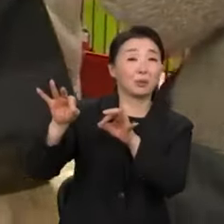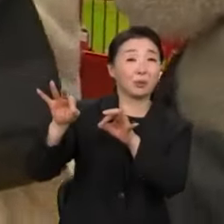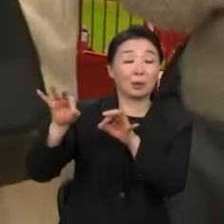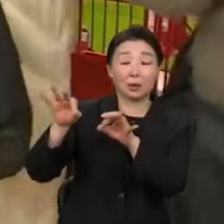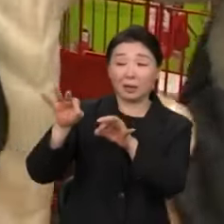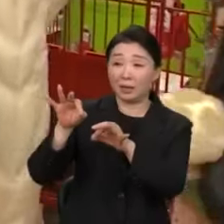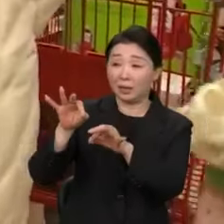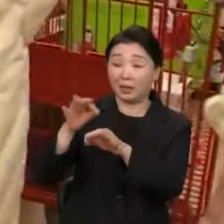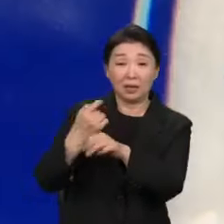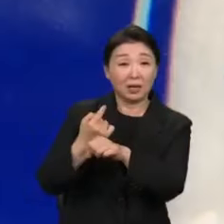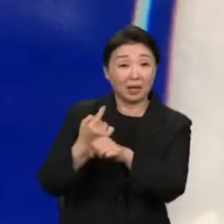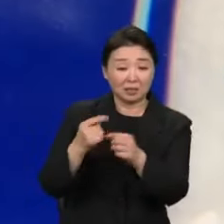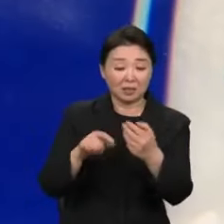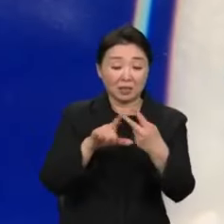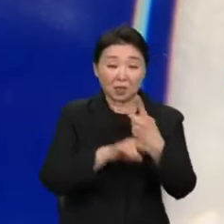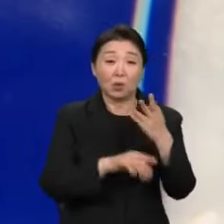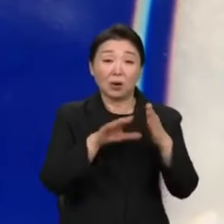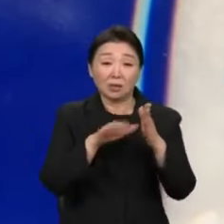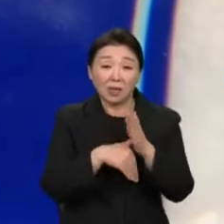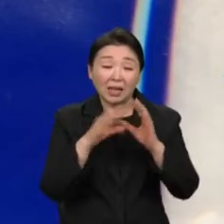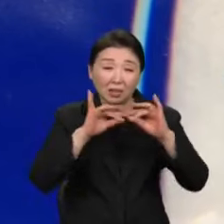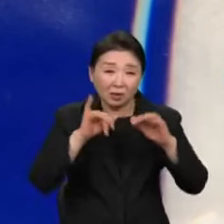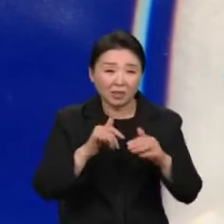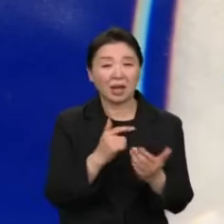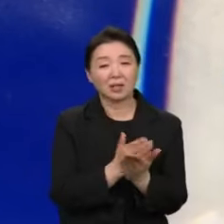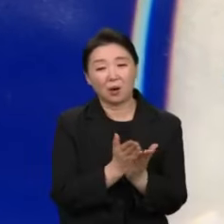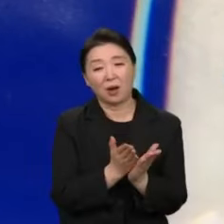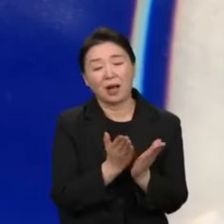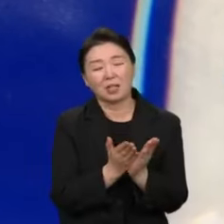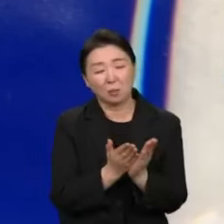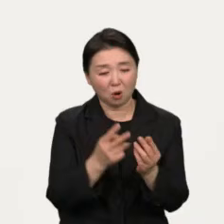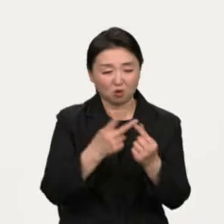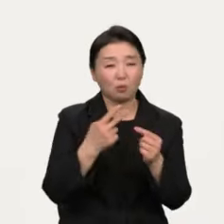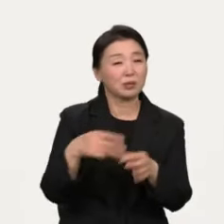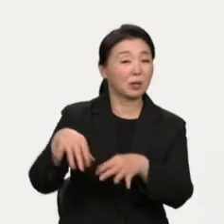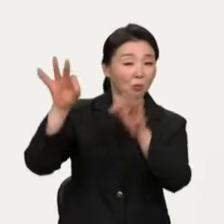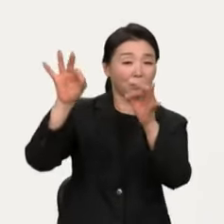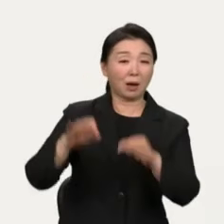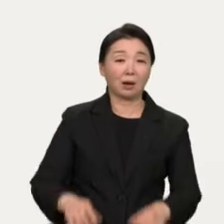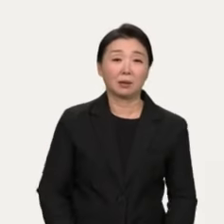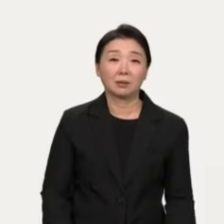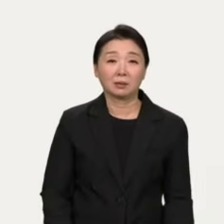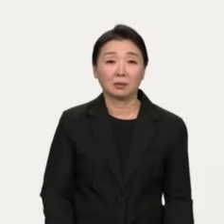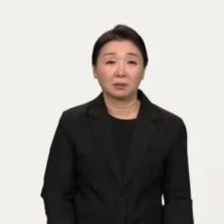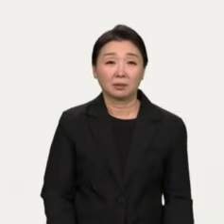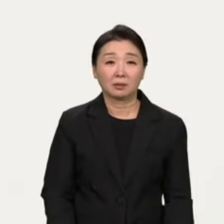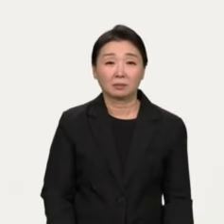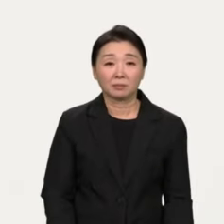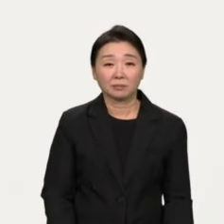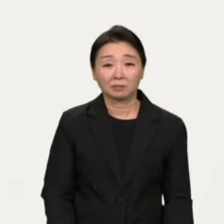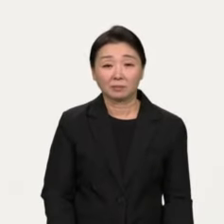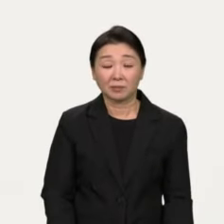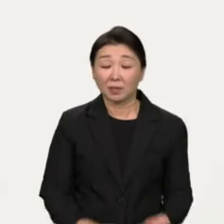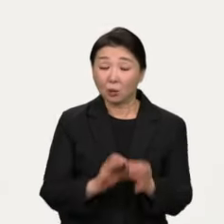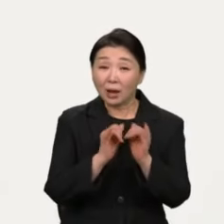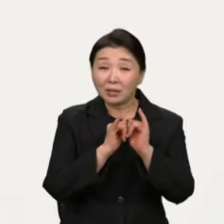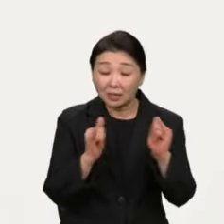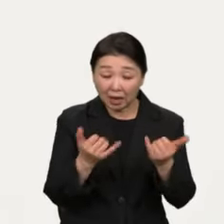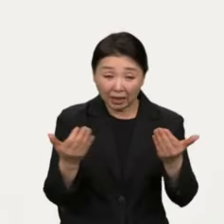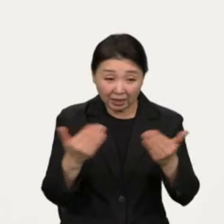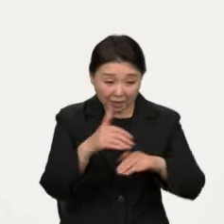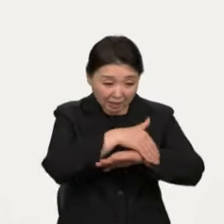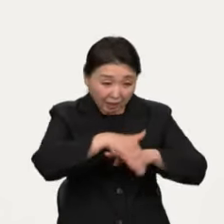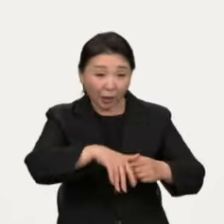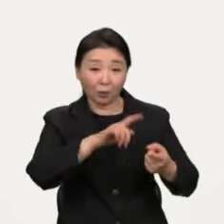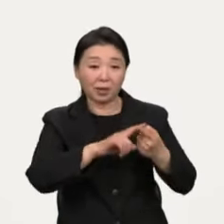가공품 70여개 가운데 두번째로 높은 상승입니다 공정이 관계자는 연초 업무계획에 있던